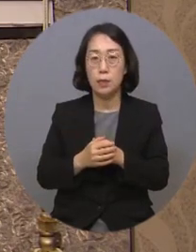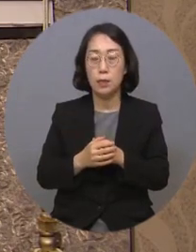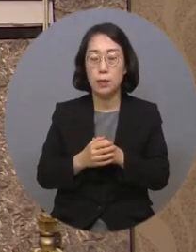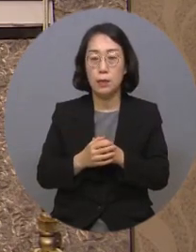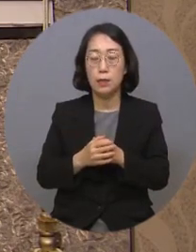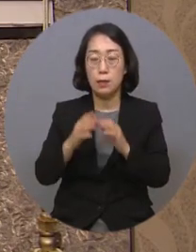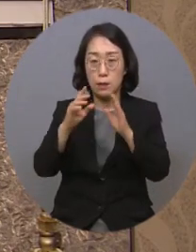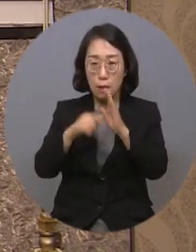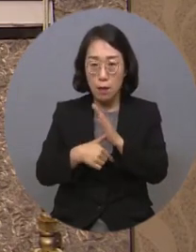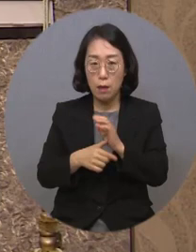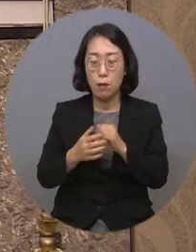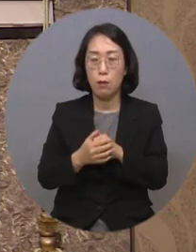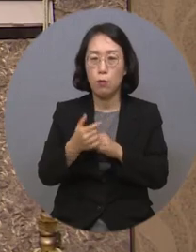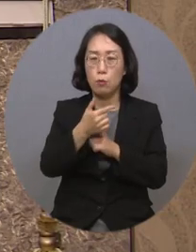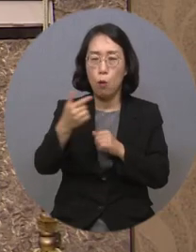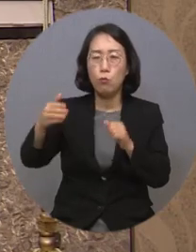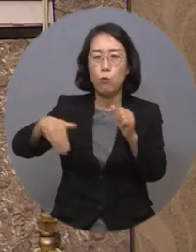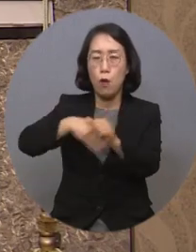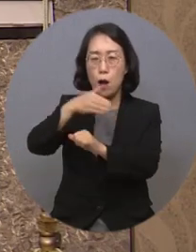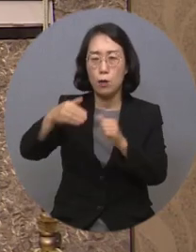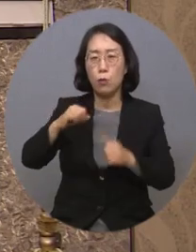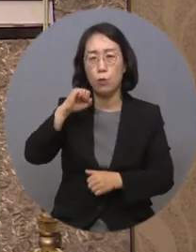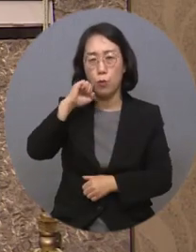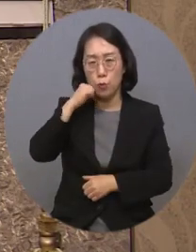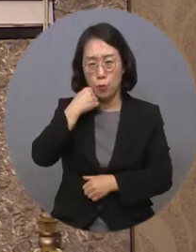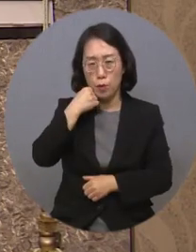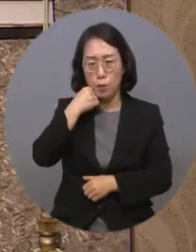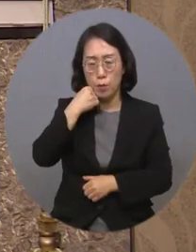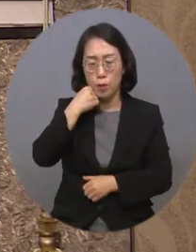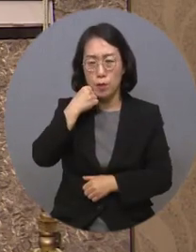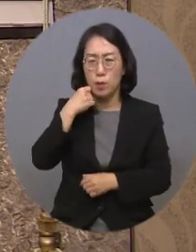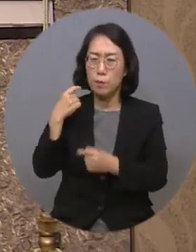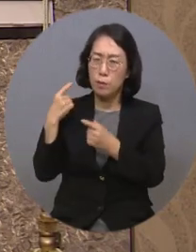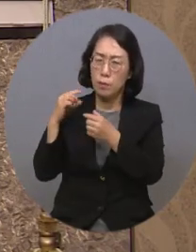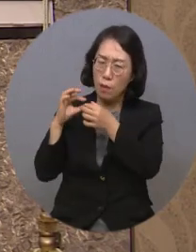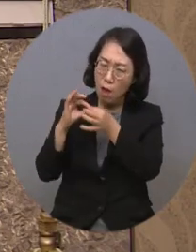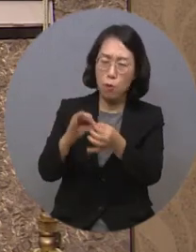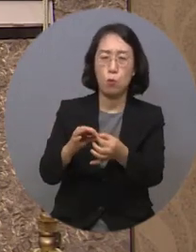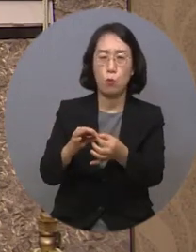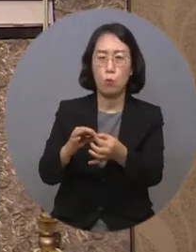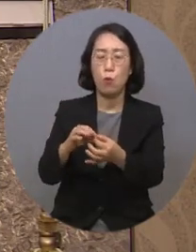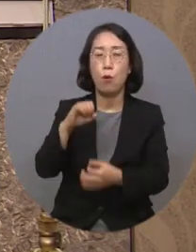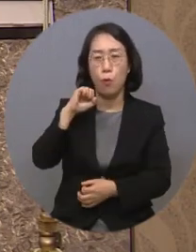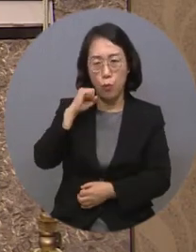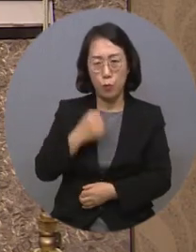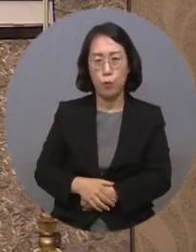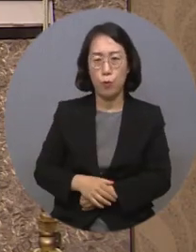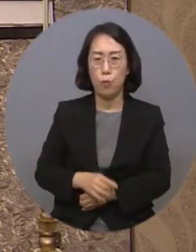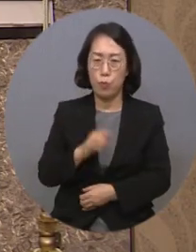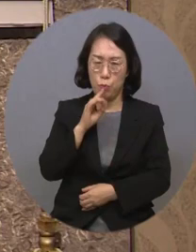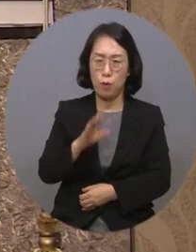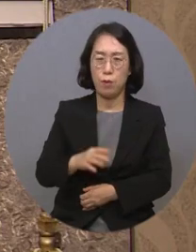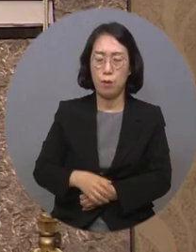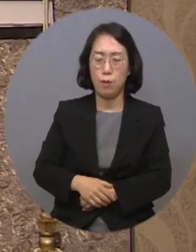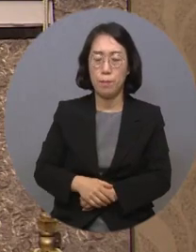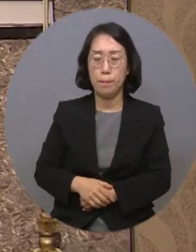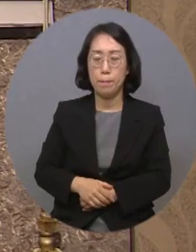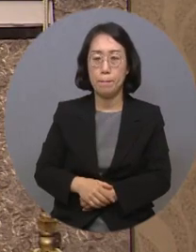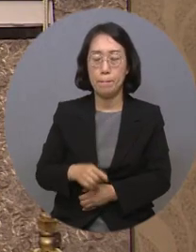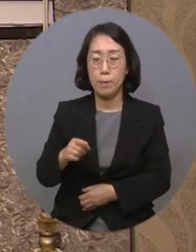우리 너무 환경이 열악하니까 이렇게 살아서는 안 되겠다. 힘들죠. 뭐 그때는 병원을 거의